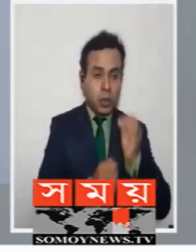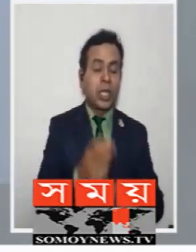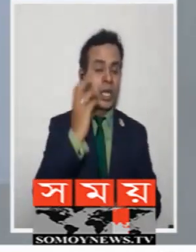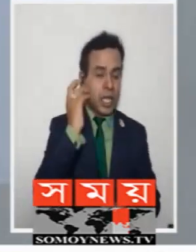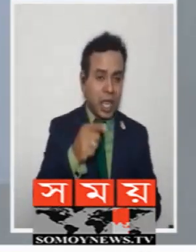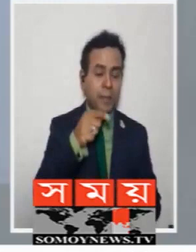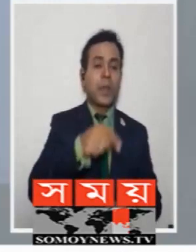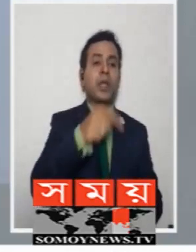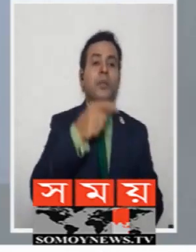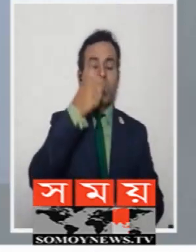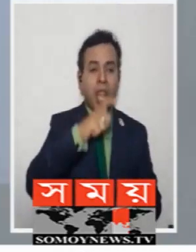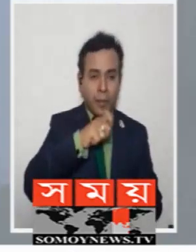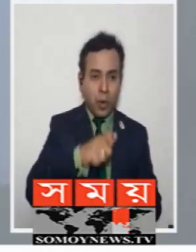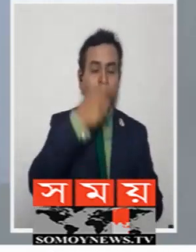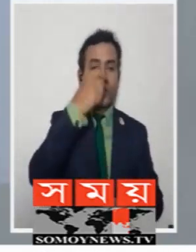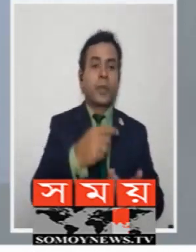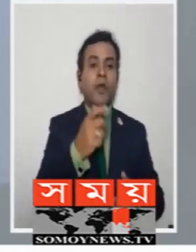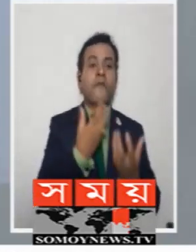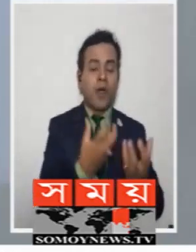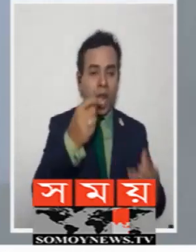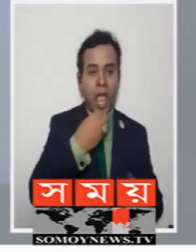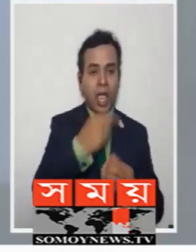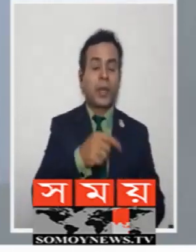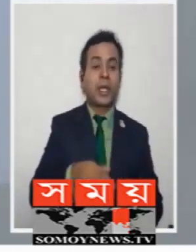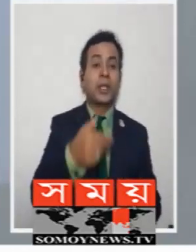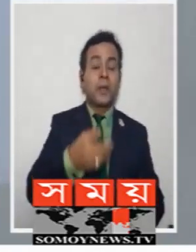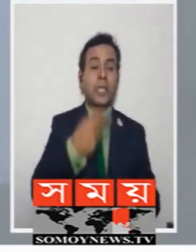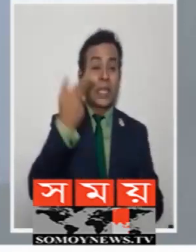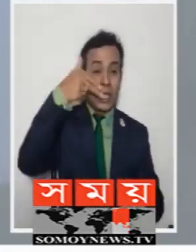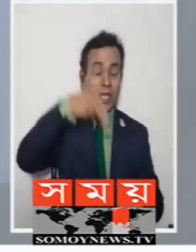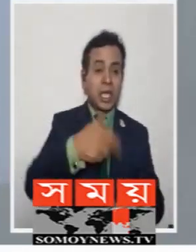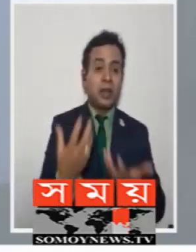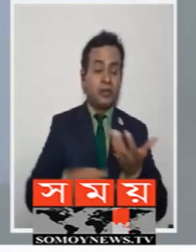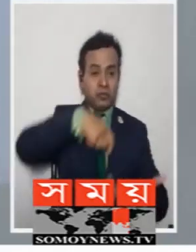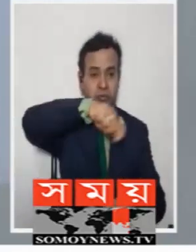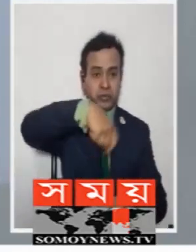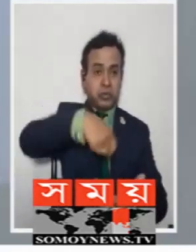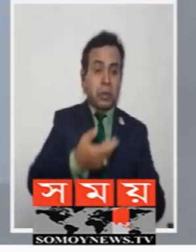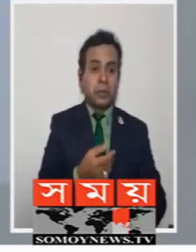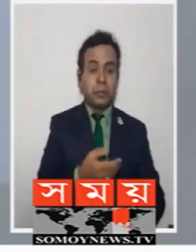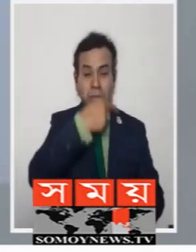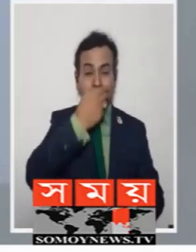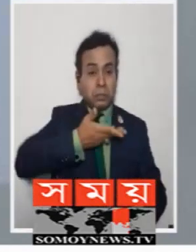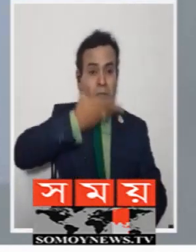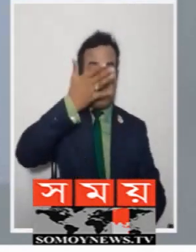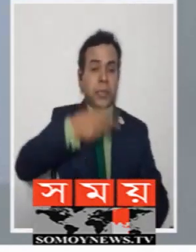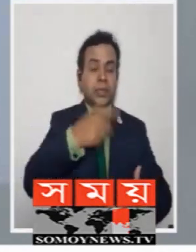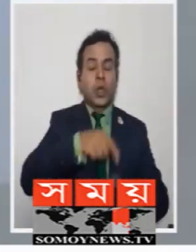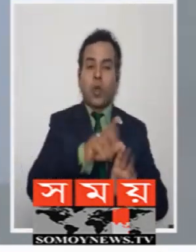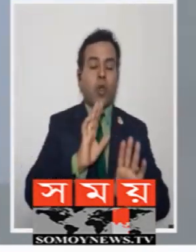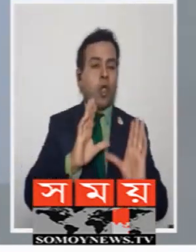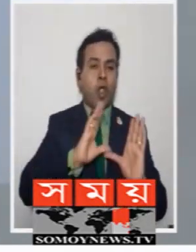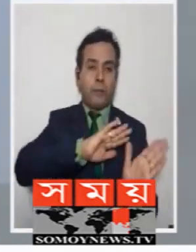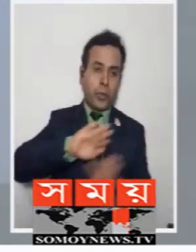যেন আমরা মেনে চলি। আসলে আমাদের প্রতিদিনের জীবনাচরণে যদি আমরা স্বাস্থ্যকর জীবন ধারণ করি বা জীবনাচরণ মেনে